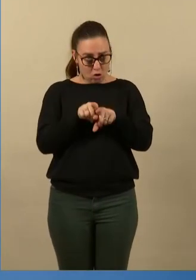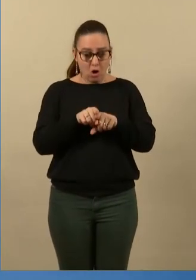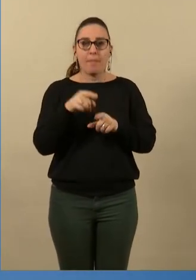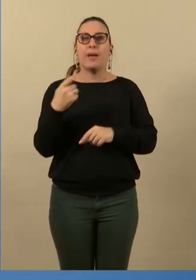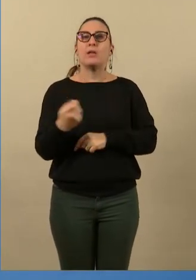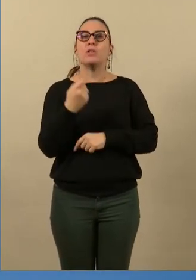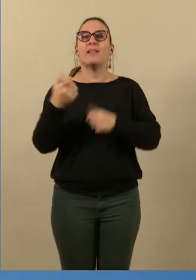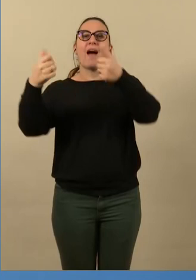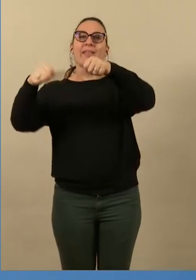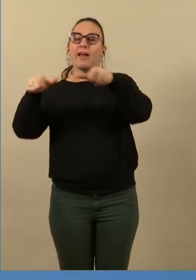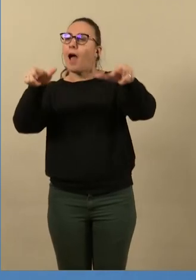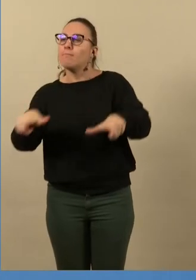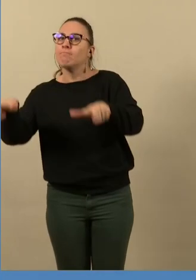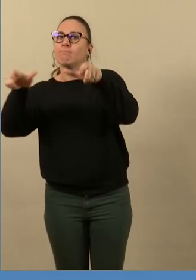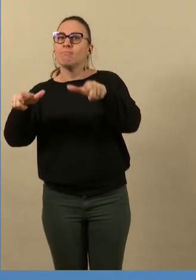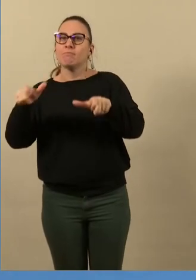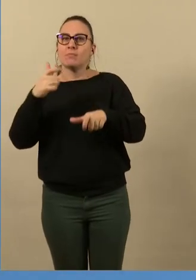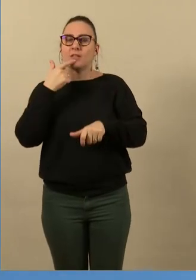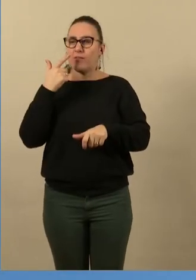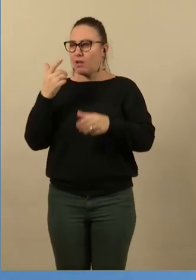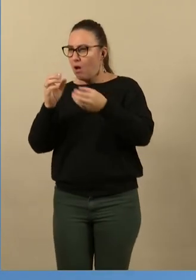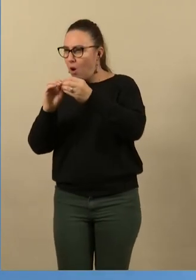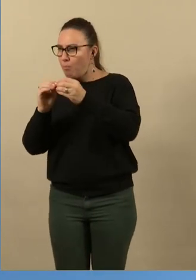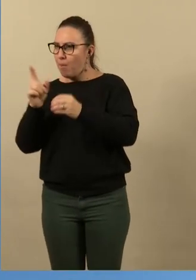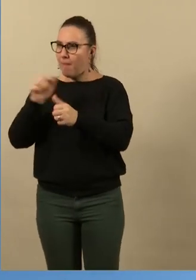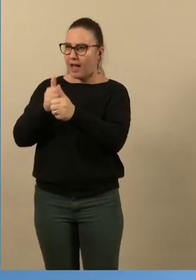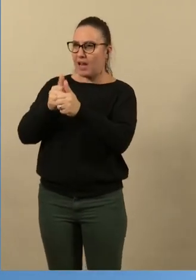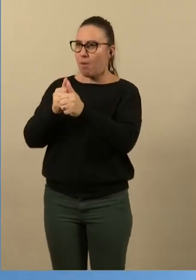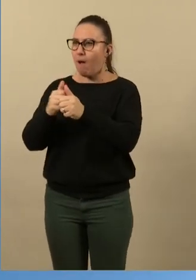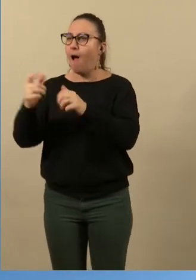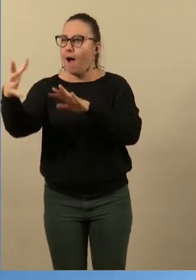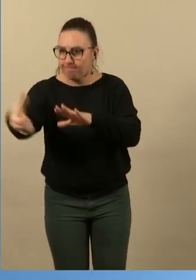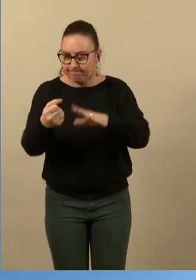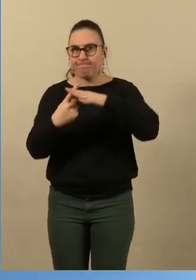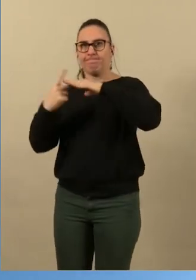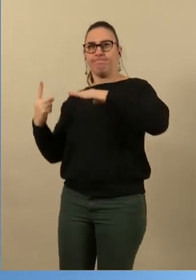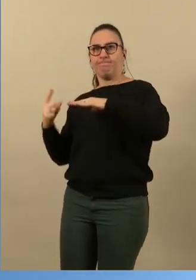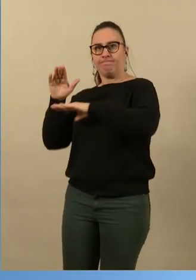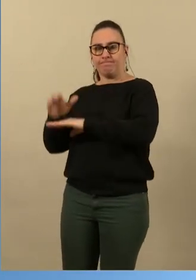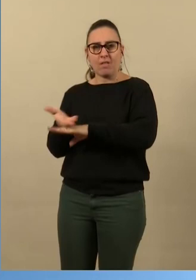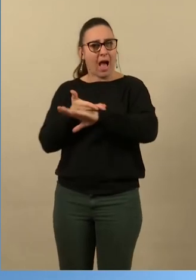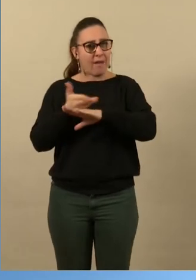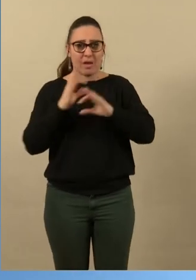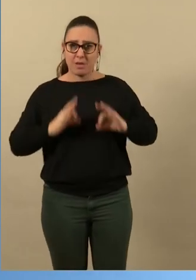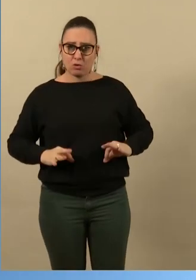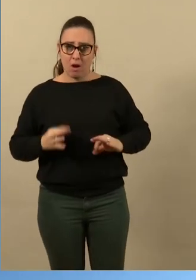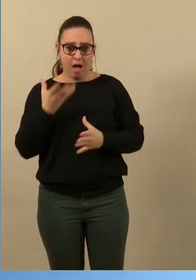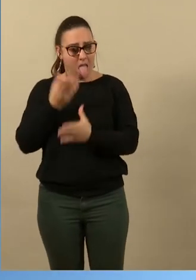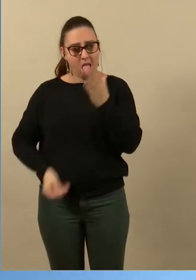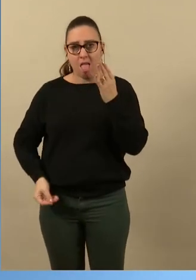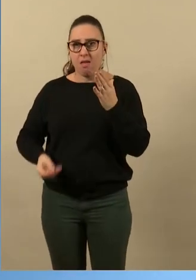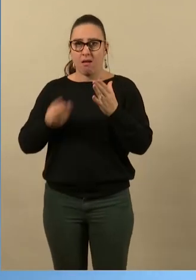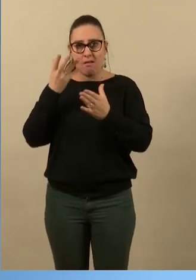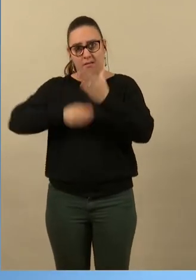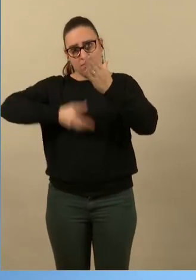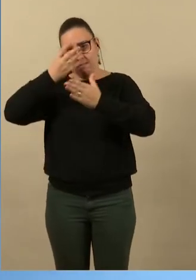les internats et donc de soustraire des jeunes à des situations contre le harcèlement faute d'infirmière et d'infirmiers scolaires faute de tout